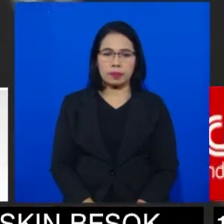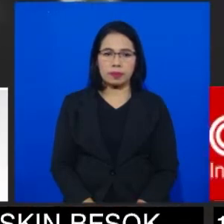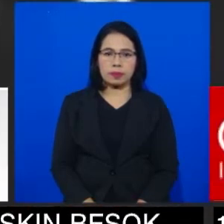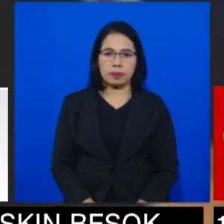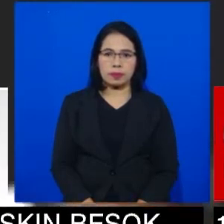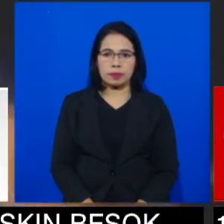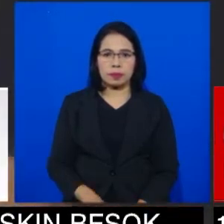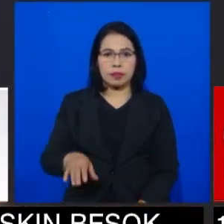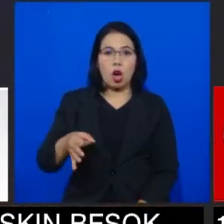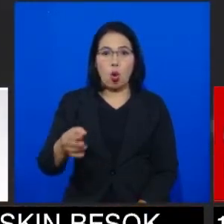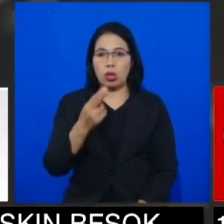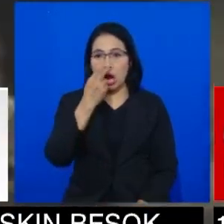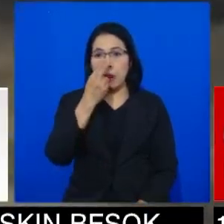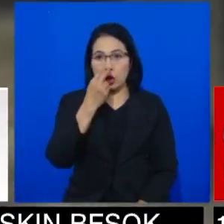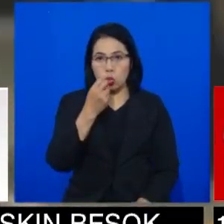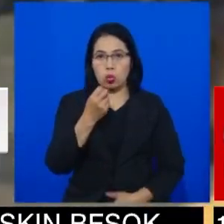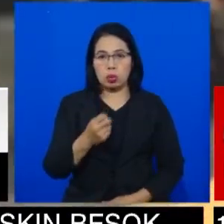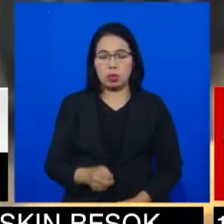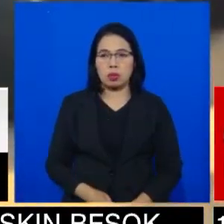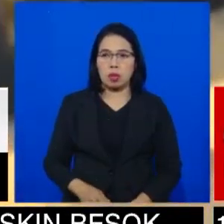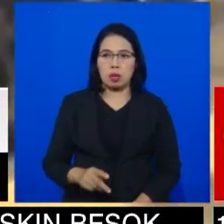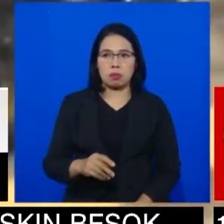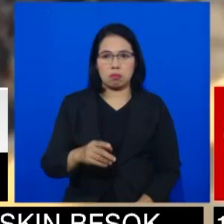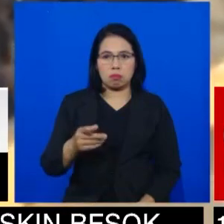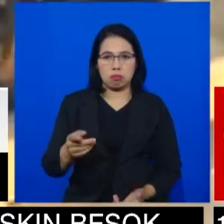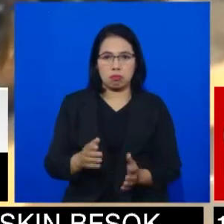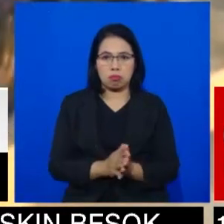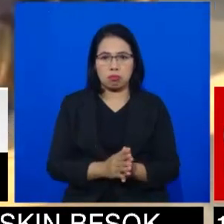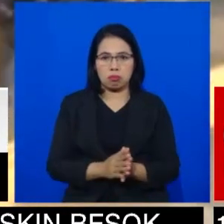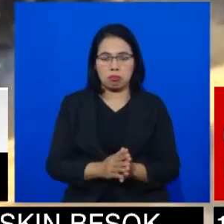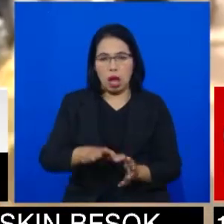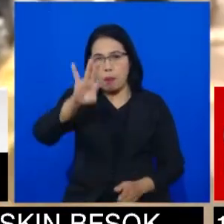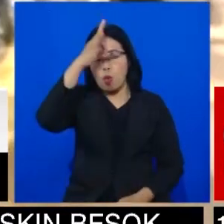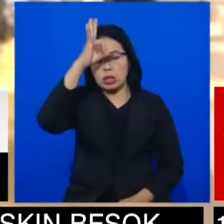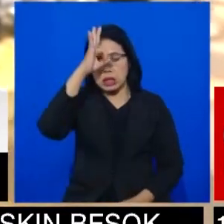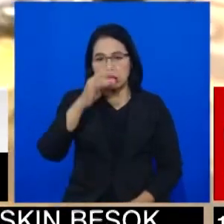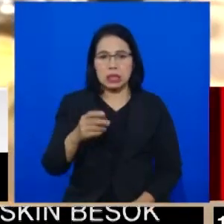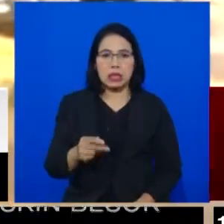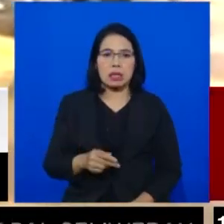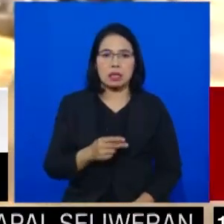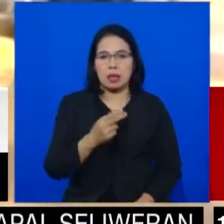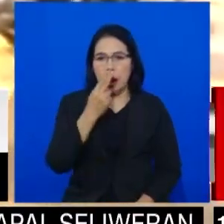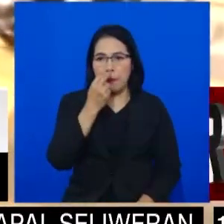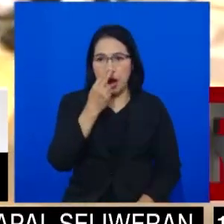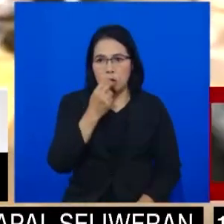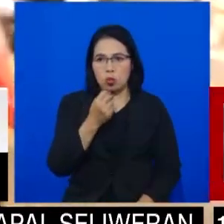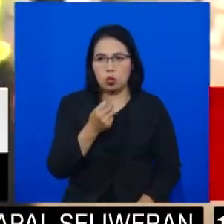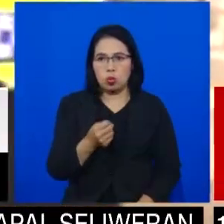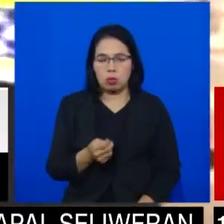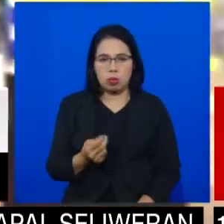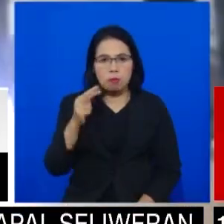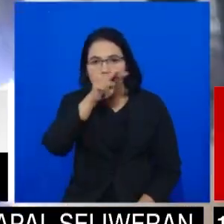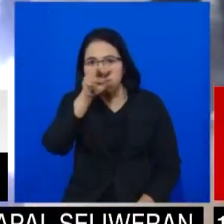Di Bandung, Jawa Barat, mengantisipasi terjadinya bentrokan antar kelompok, Satuan Lalu Lintas Polrestabes Bandung melakukan penertiban penggunaan knalpot bising